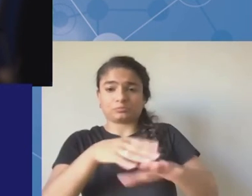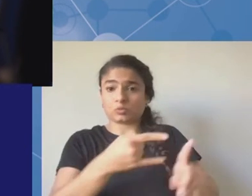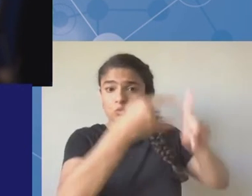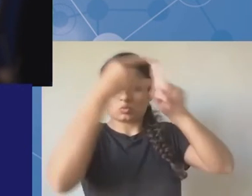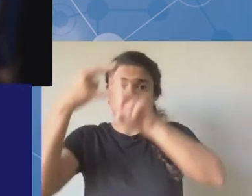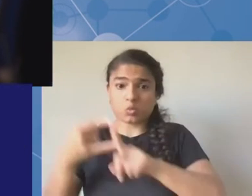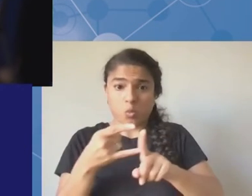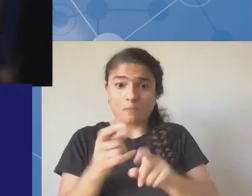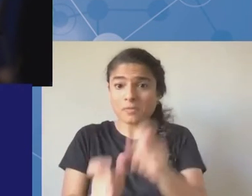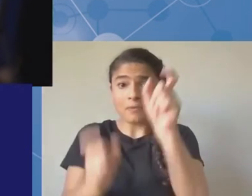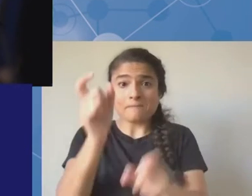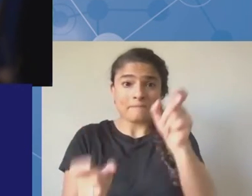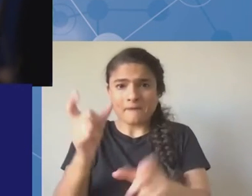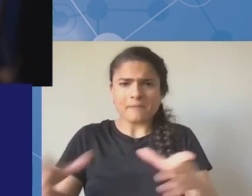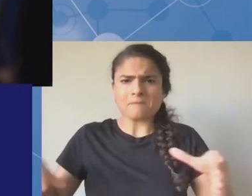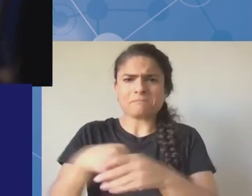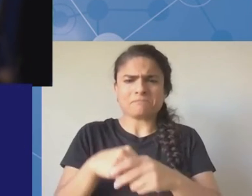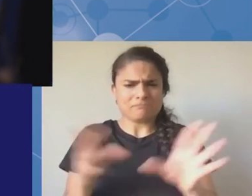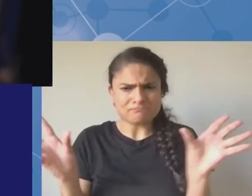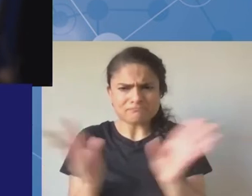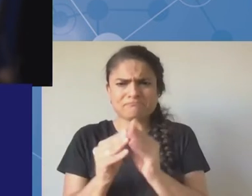встречах, которые проходят в рамках